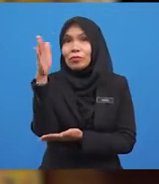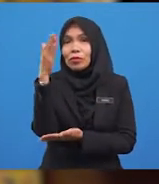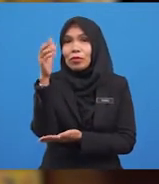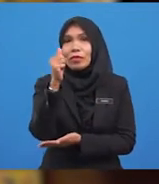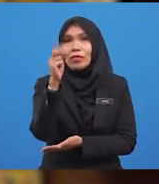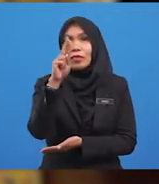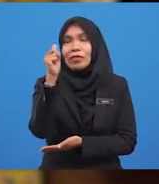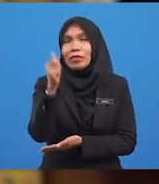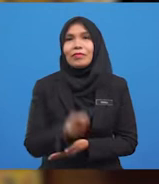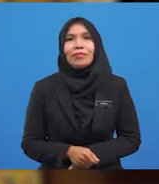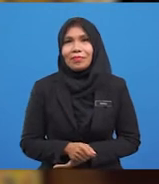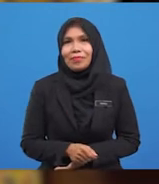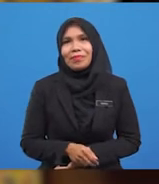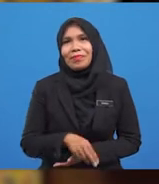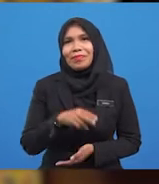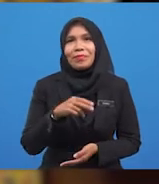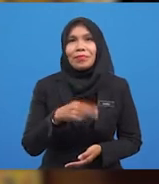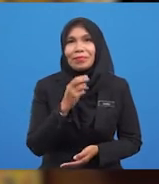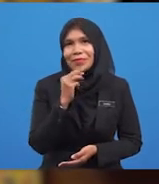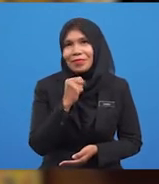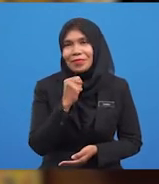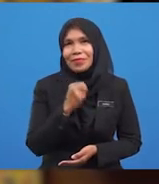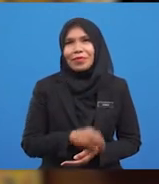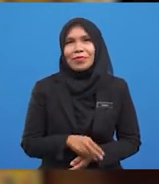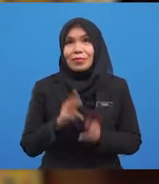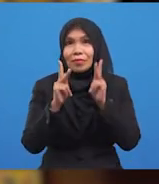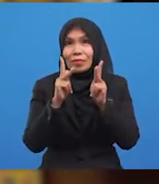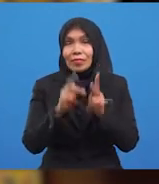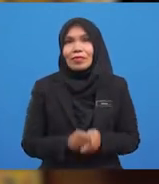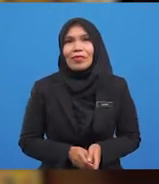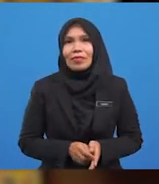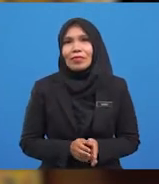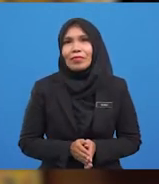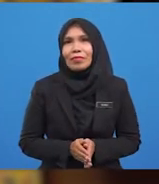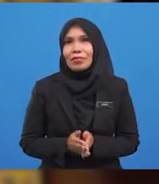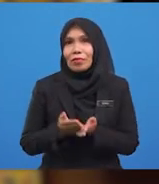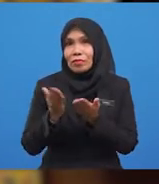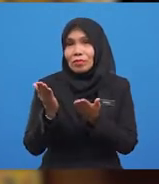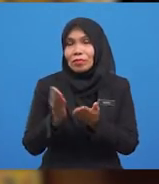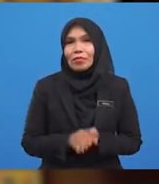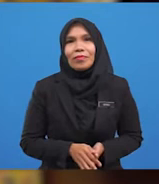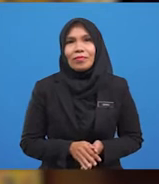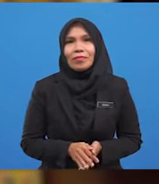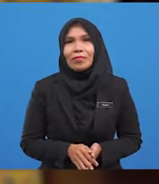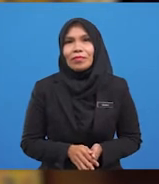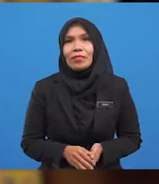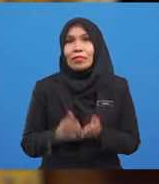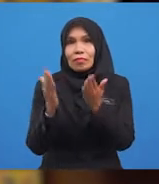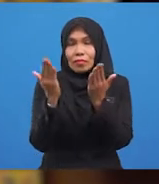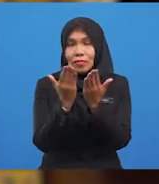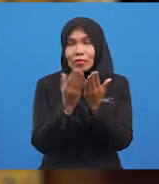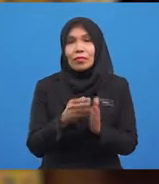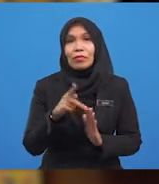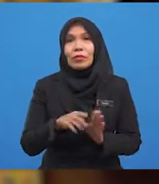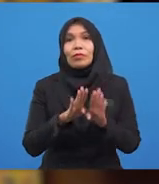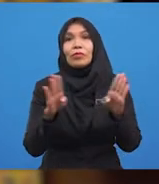kalam, kuhulur salam. Awal bismillah, pembuka bicara. Kembali